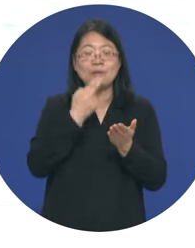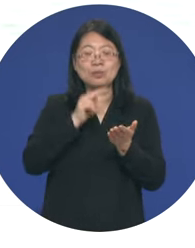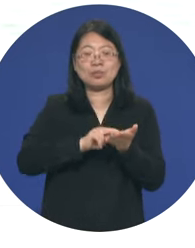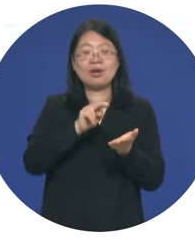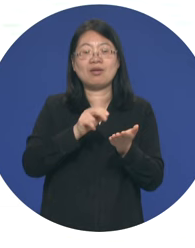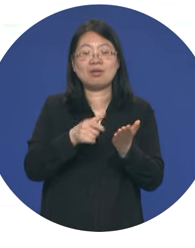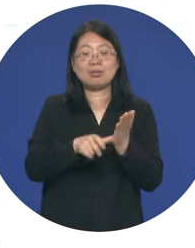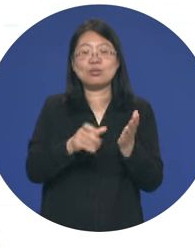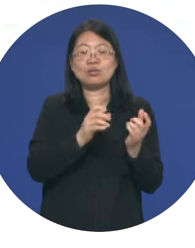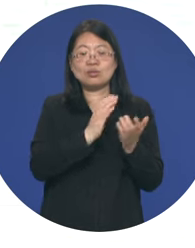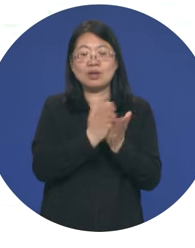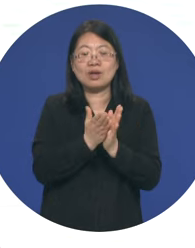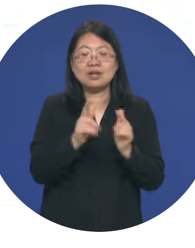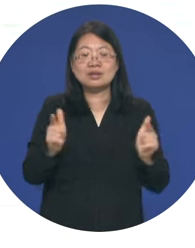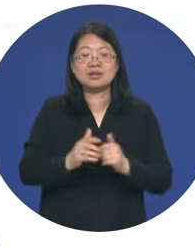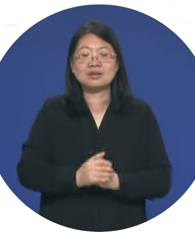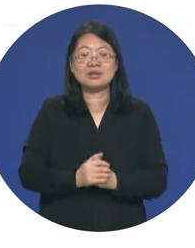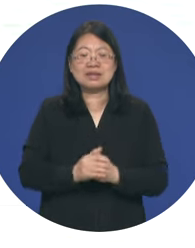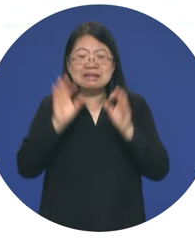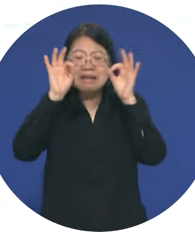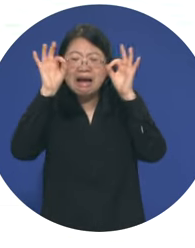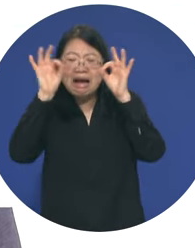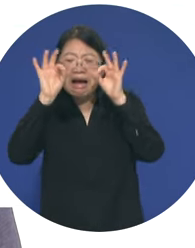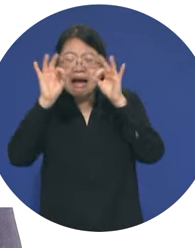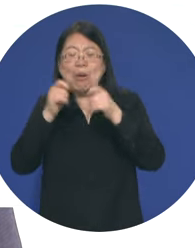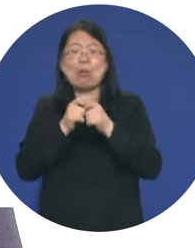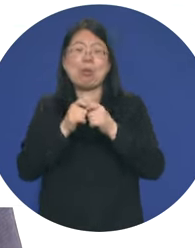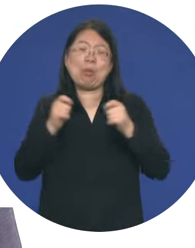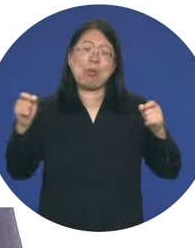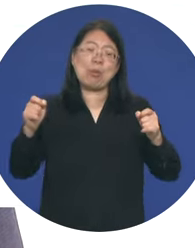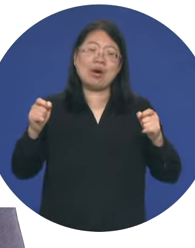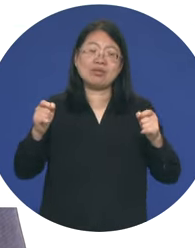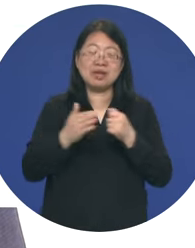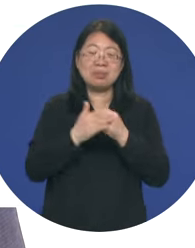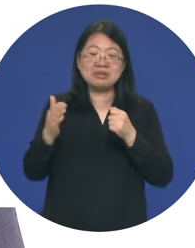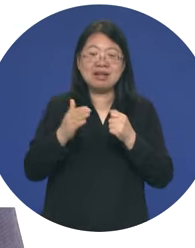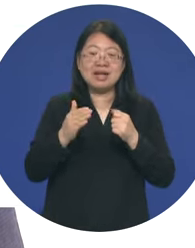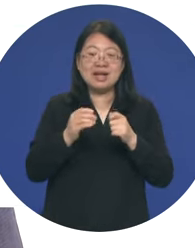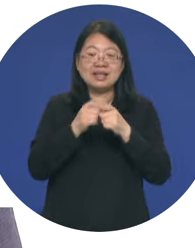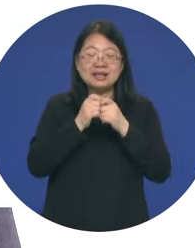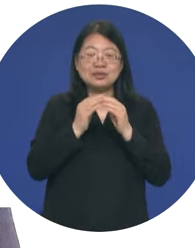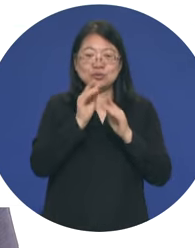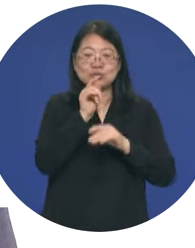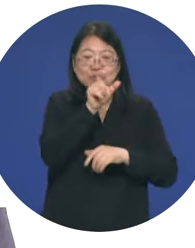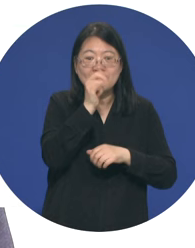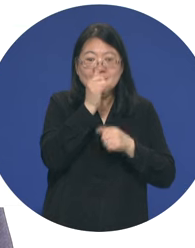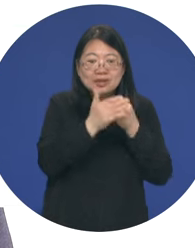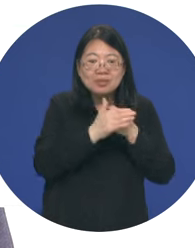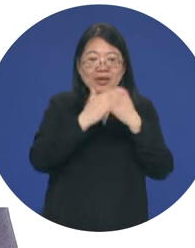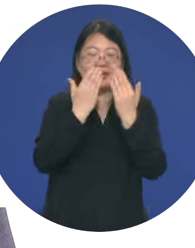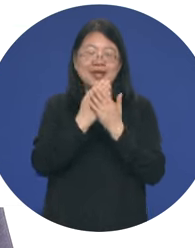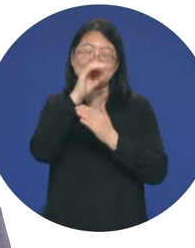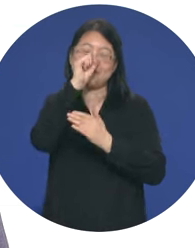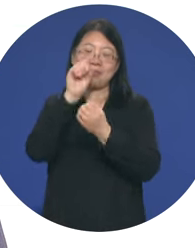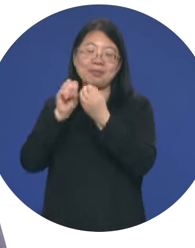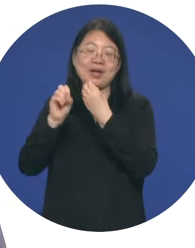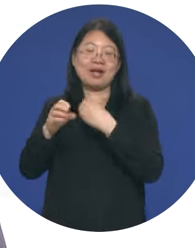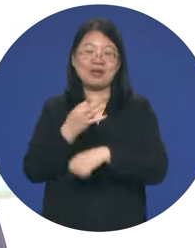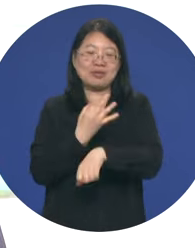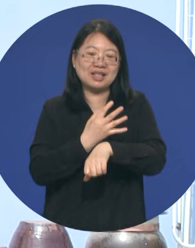그렇고 뭐 찾으려면 한참씩 찾았어요 다 좋다 그러죠 뭐 환 다 좋다 그러죠 어